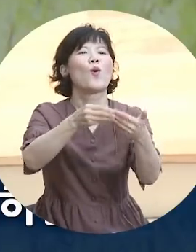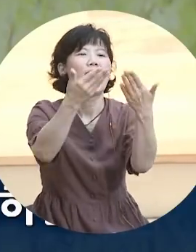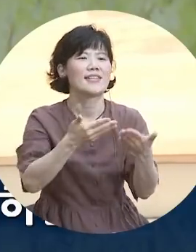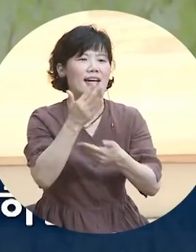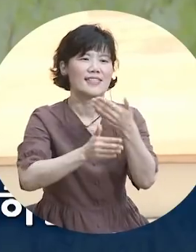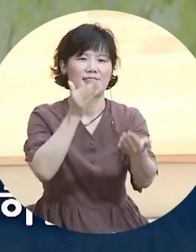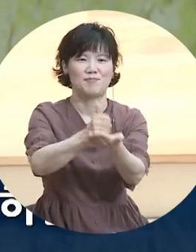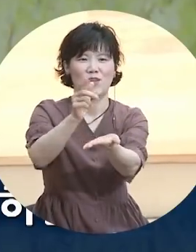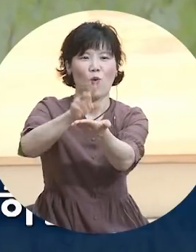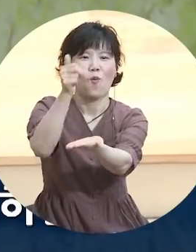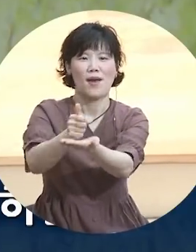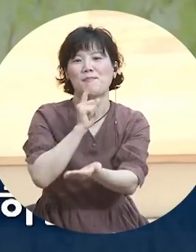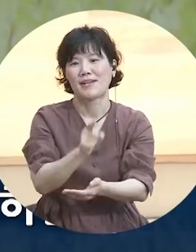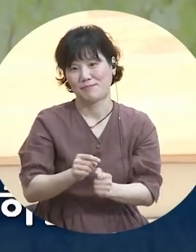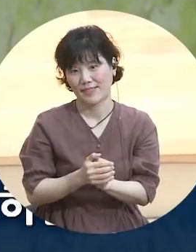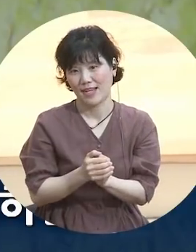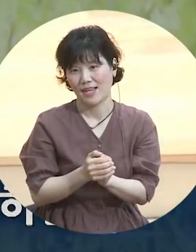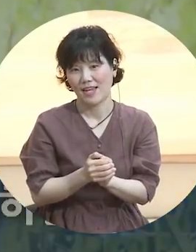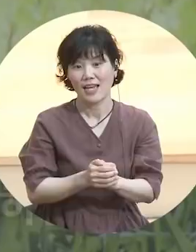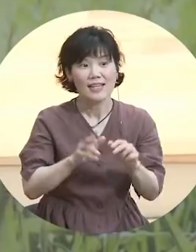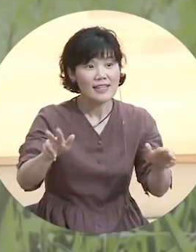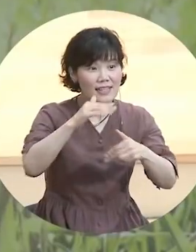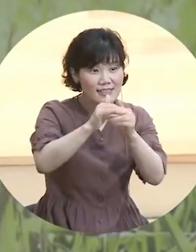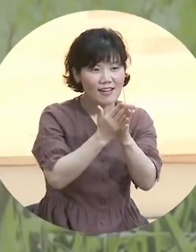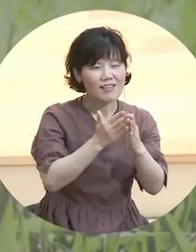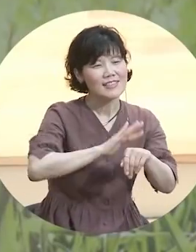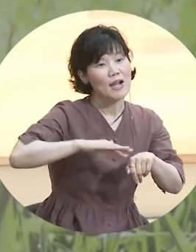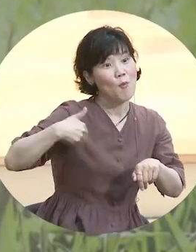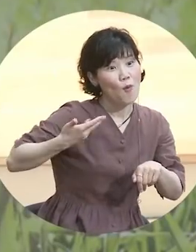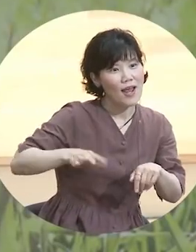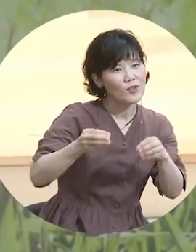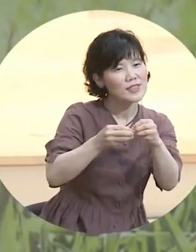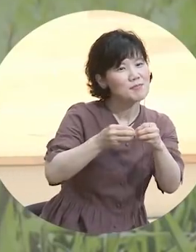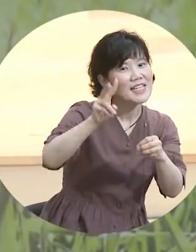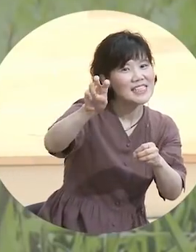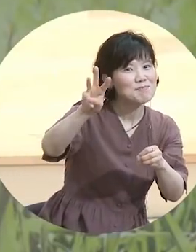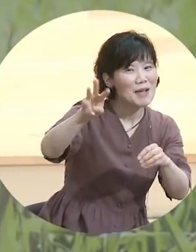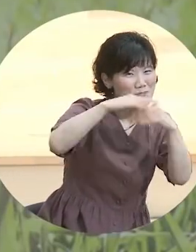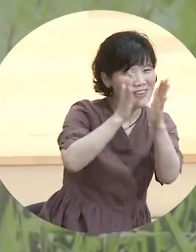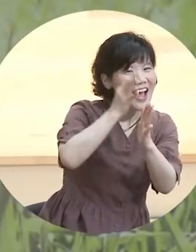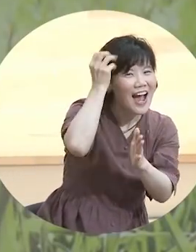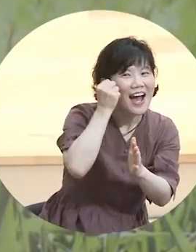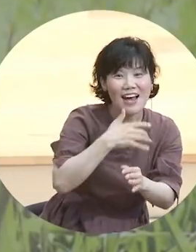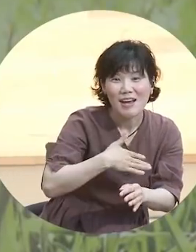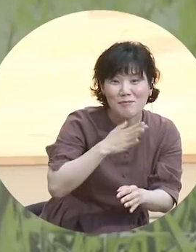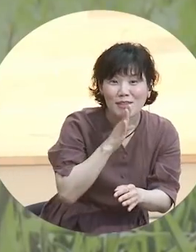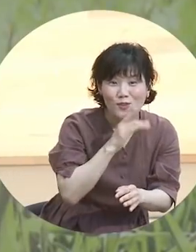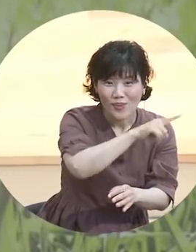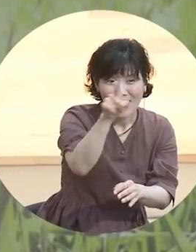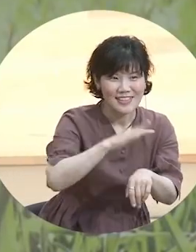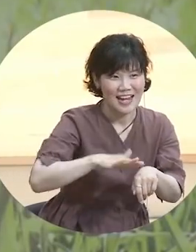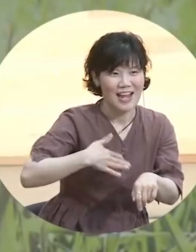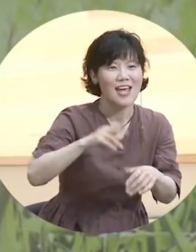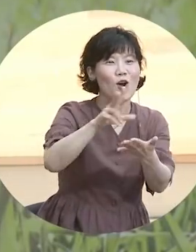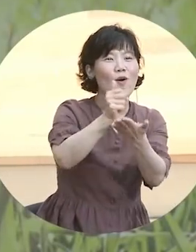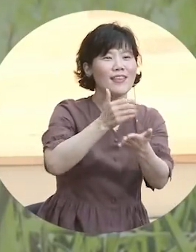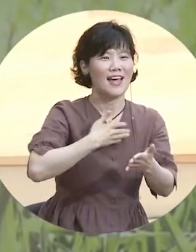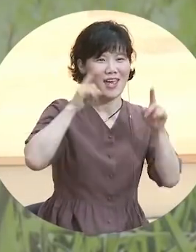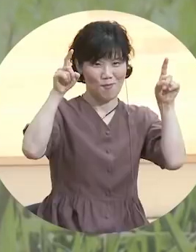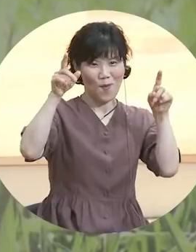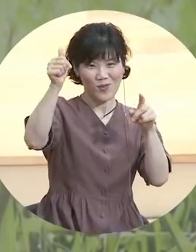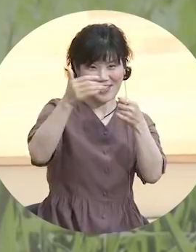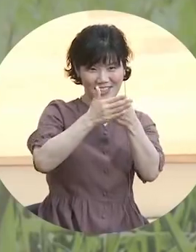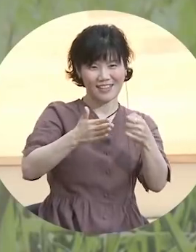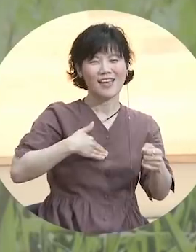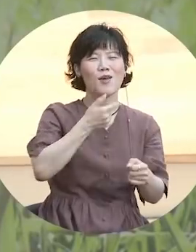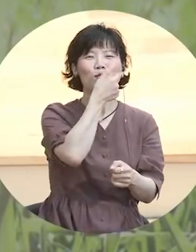인도하시는 하나님 여호와라고 말하고 있는 거예요. 여러분 성경을 잘 몰라도 시편 23편은 다 아시죠? 웬만하면 다 아실 거예요. 여호와는 나의